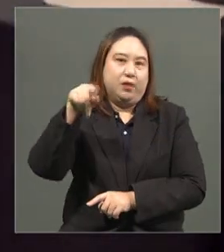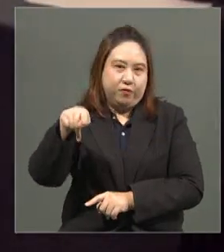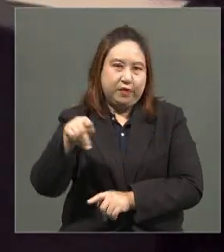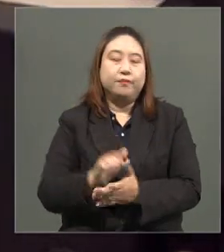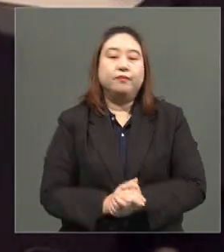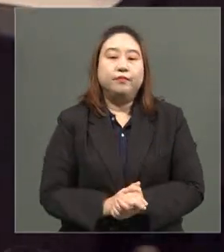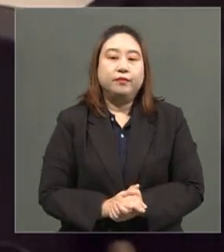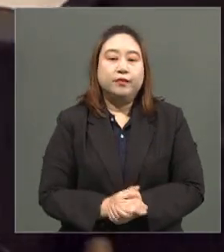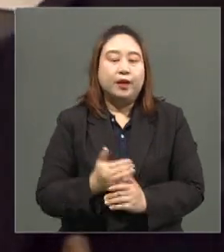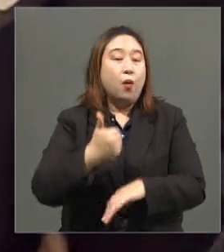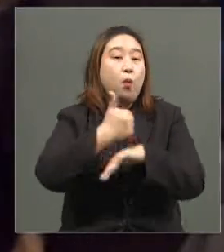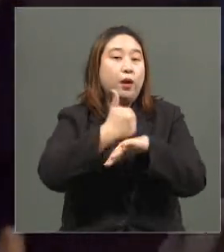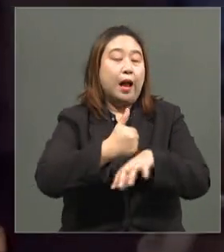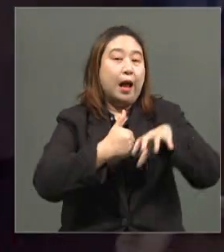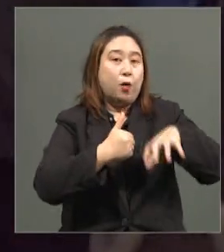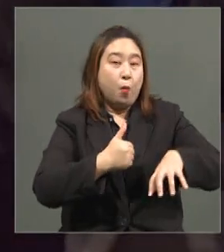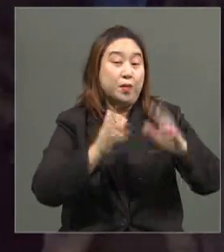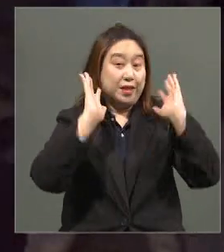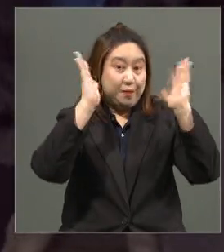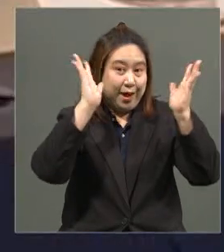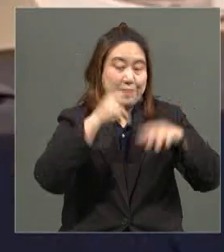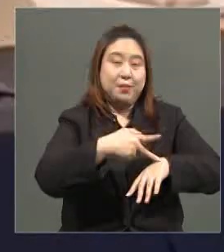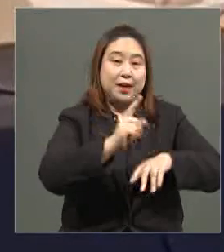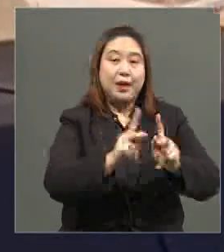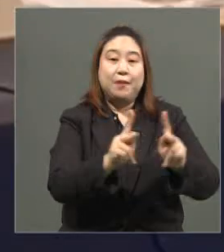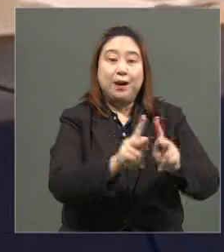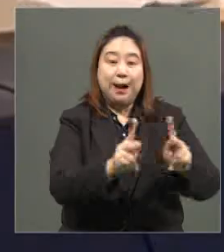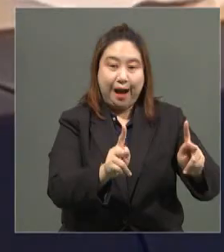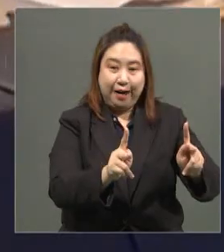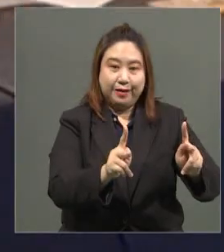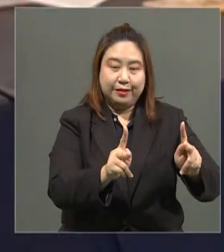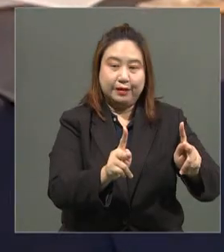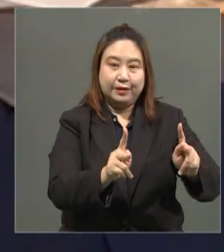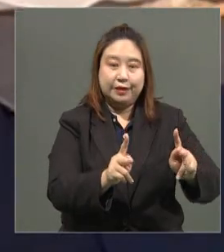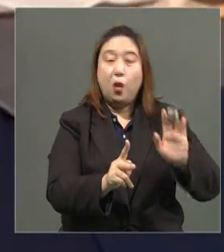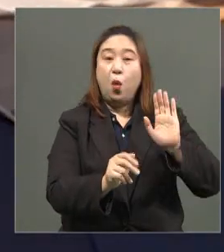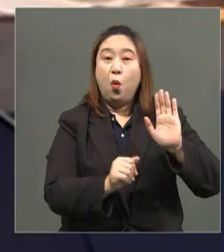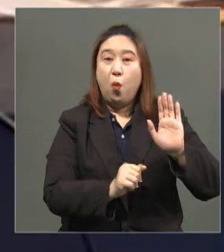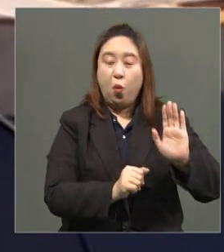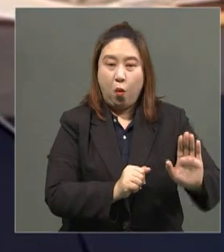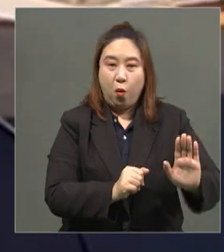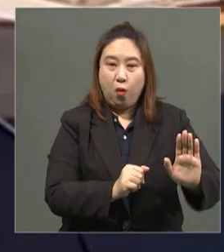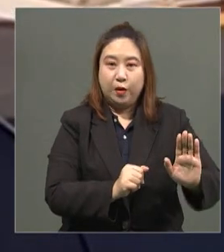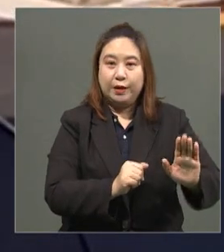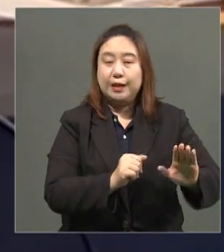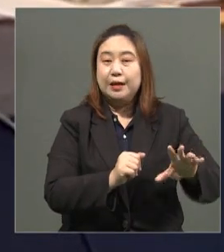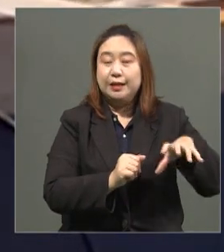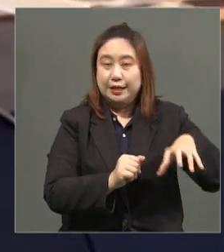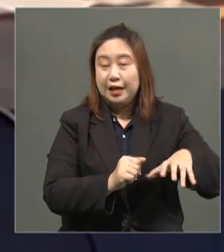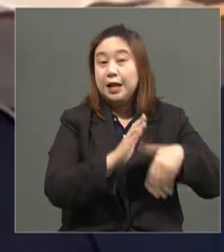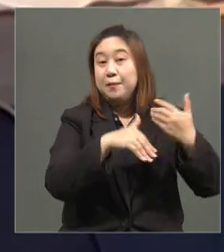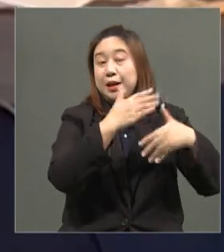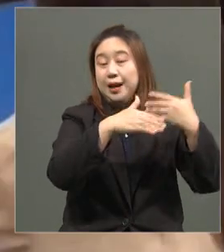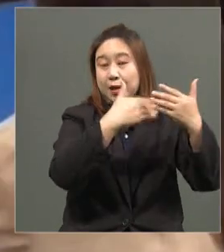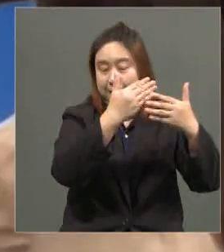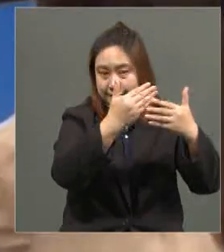อธิบดีกรมประชาสัมพันธ์ในฐานะประธานคณะกรรมการบริหารหรือว่า executiveboardของสถาบันพัฒนากิจการวิทยุโทรทัศน์แห่ง